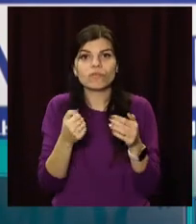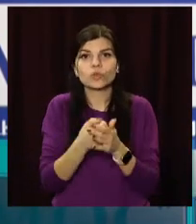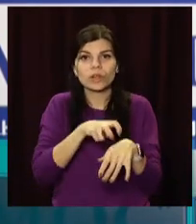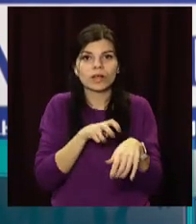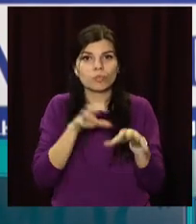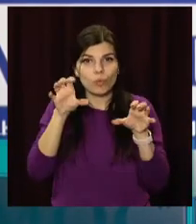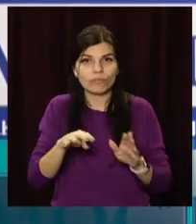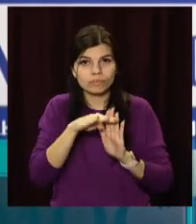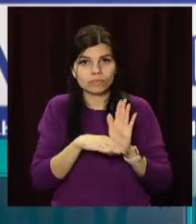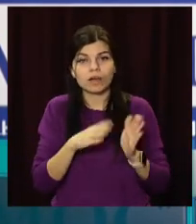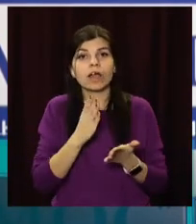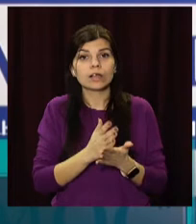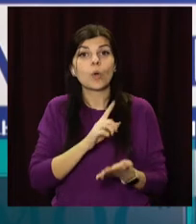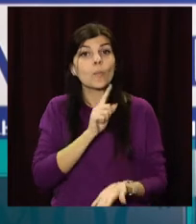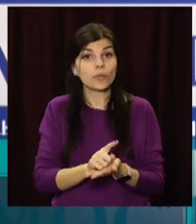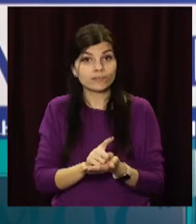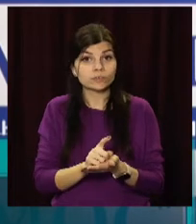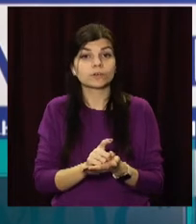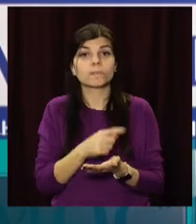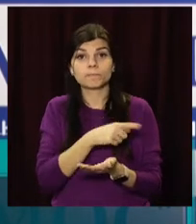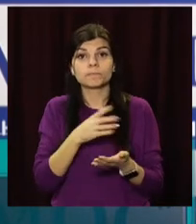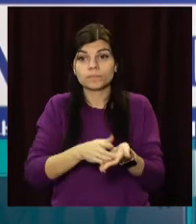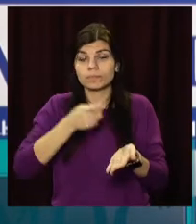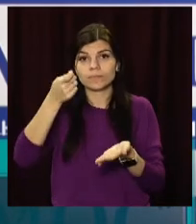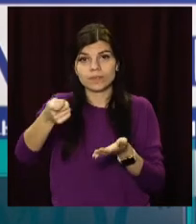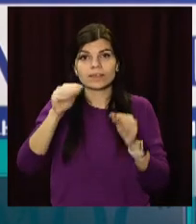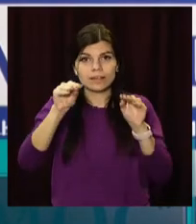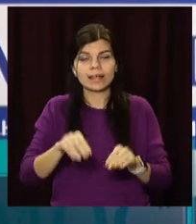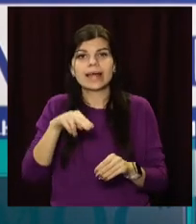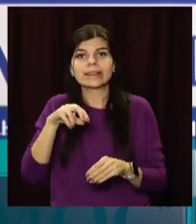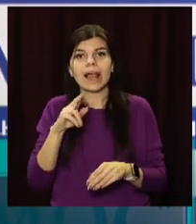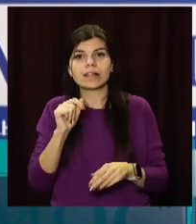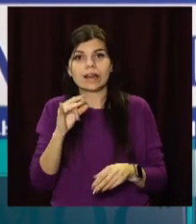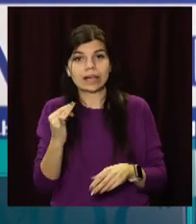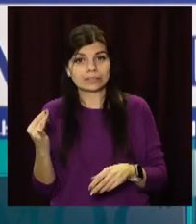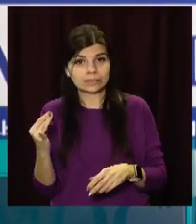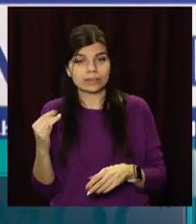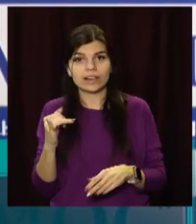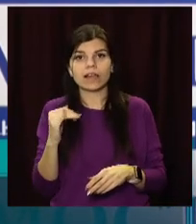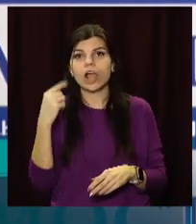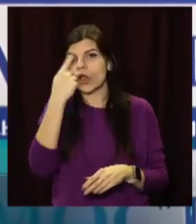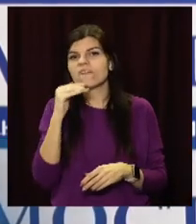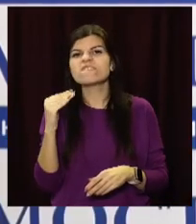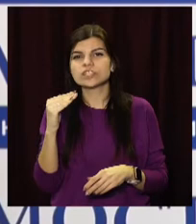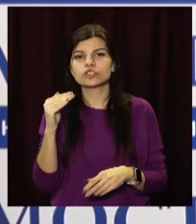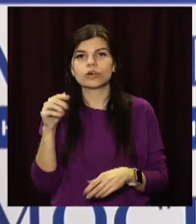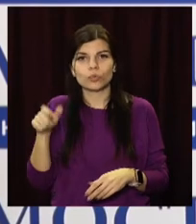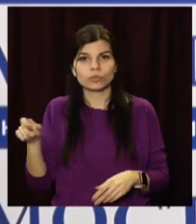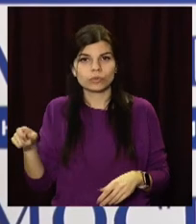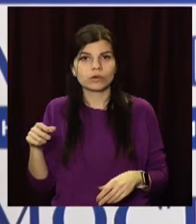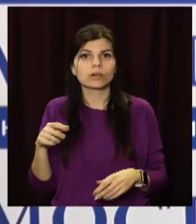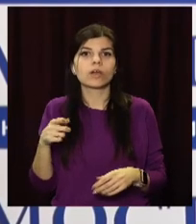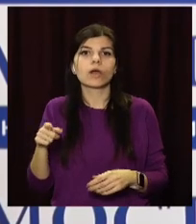податкового законодавства мають обов'язок щодо подання податкової декларації, а також фізичні особи, які здійснюють